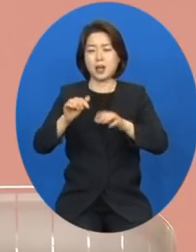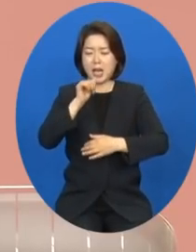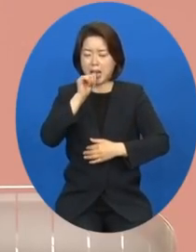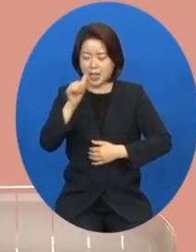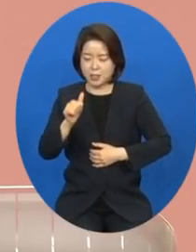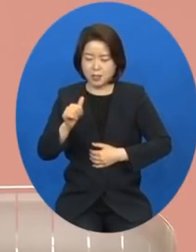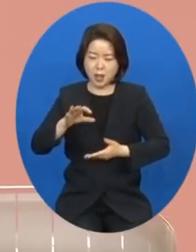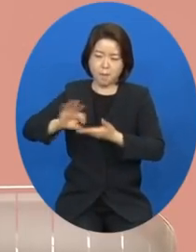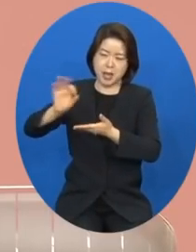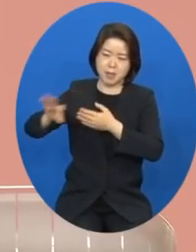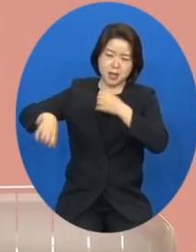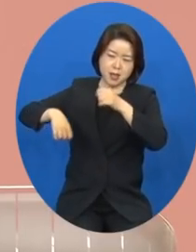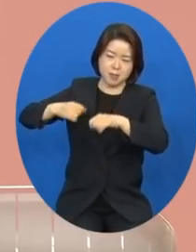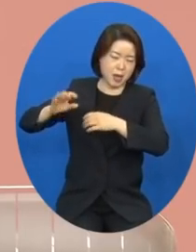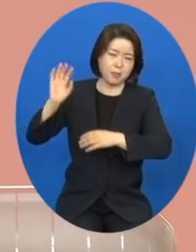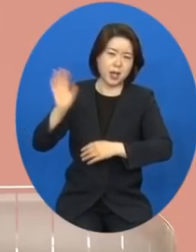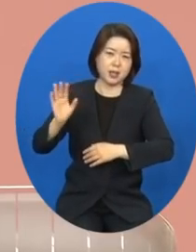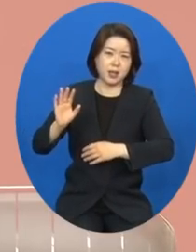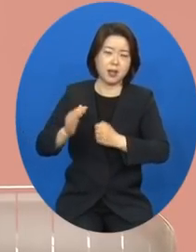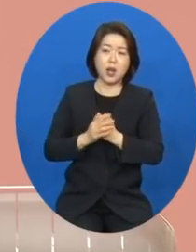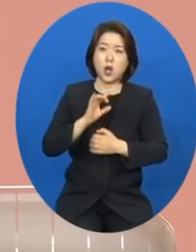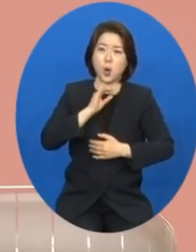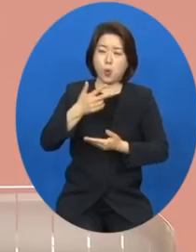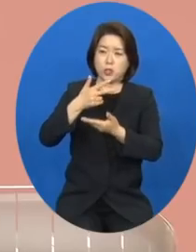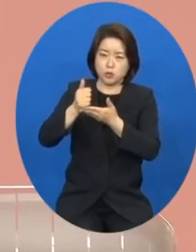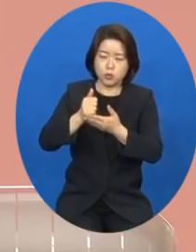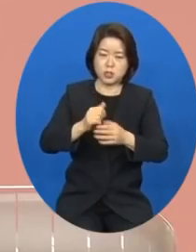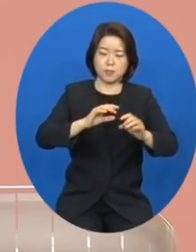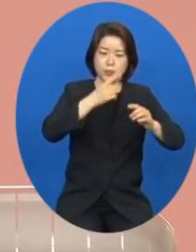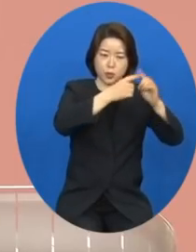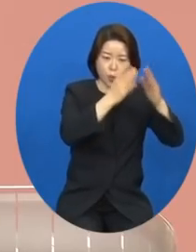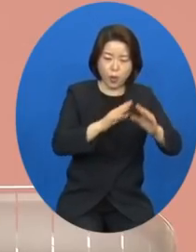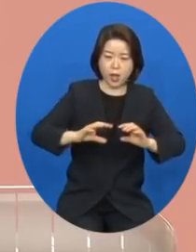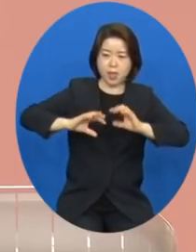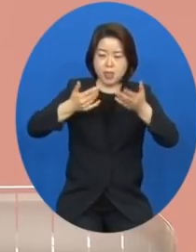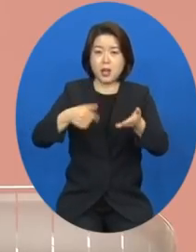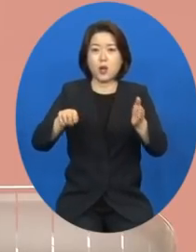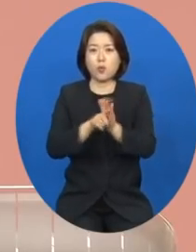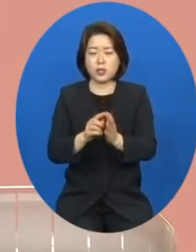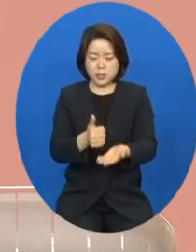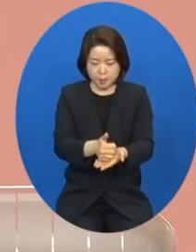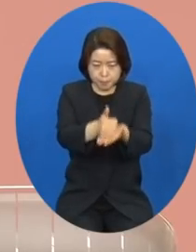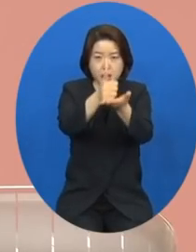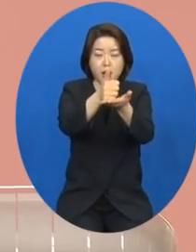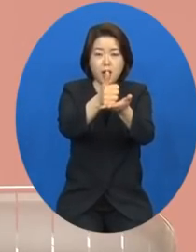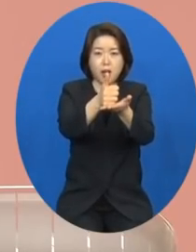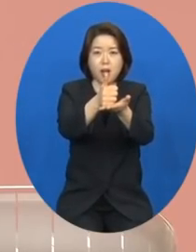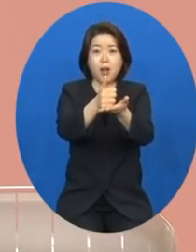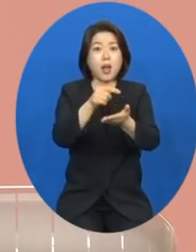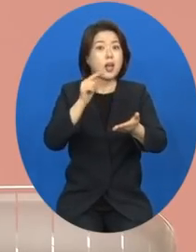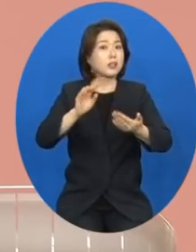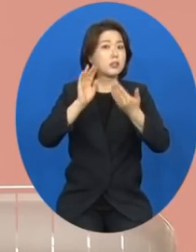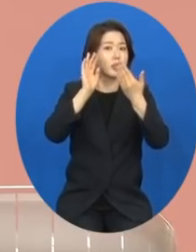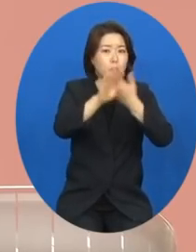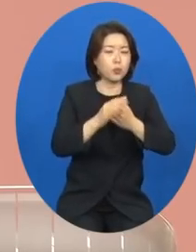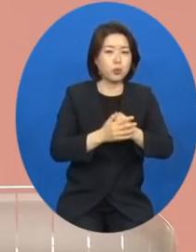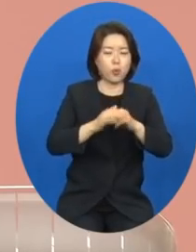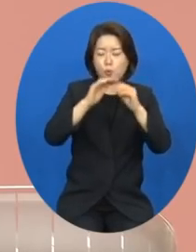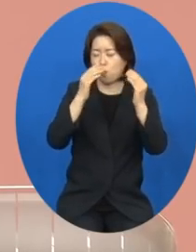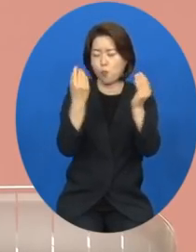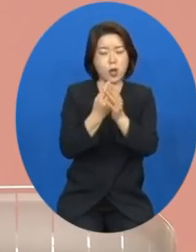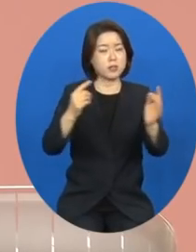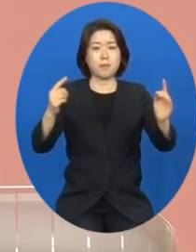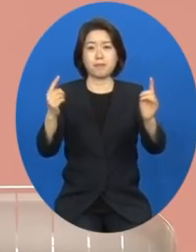허비하지 않고 오직 주님과 교회와 그 나라를 위해서 섬겨야 겟다 2분이 그 이후로 완전 180도 발